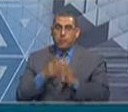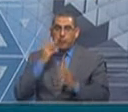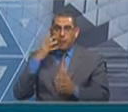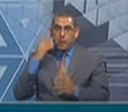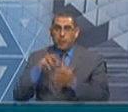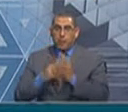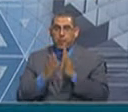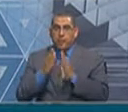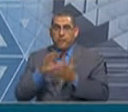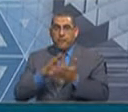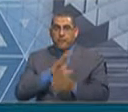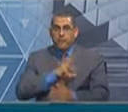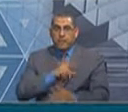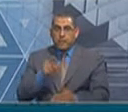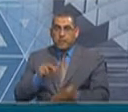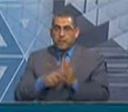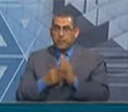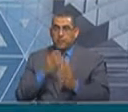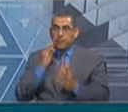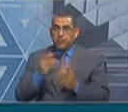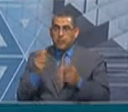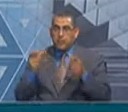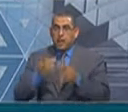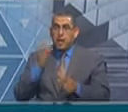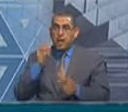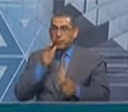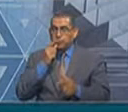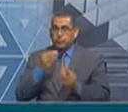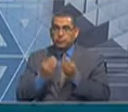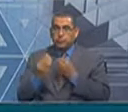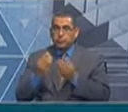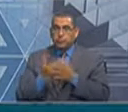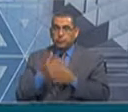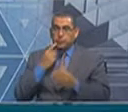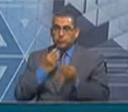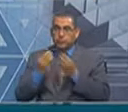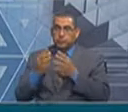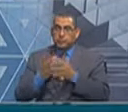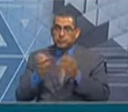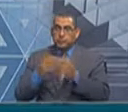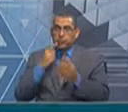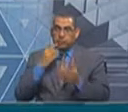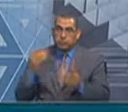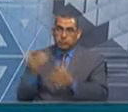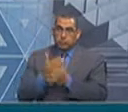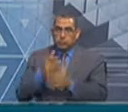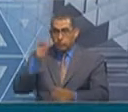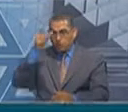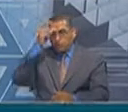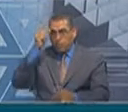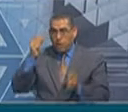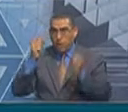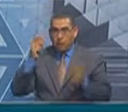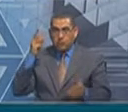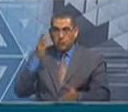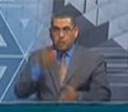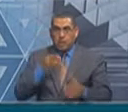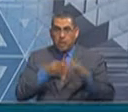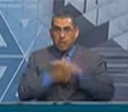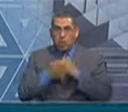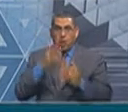الليبي والقضية الفلسطينية سيكون هناك في واقع الأمر التحدث عن التدخل التركي السافر في الداخل